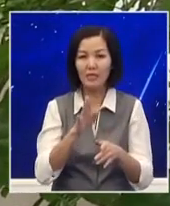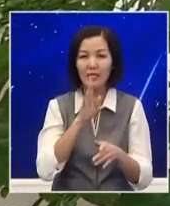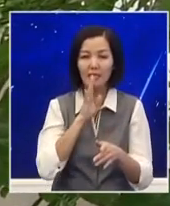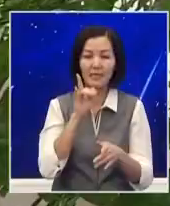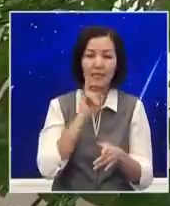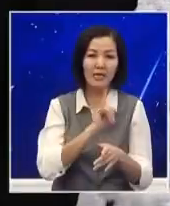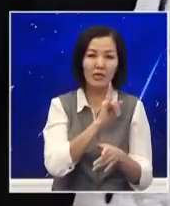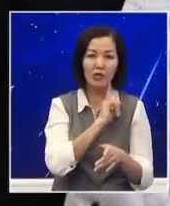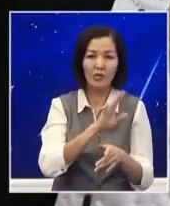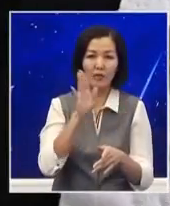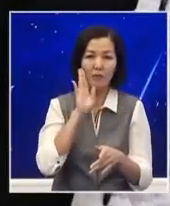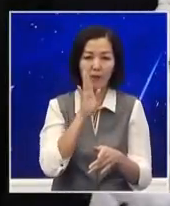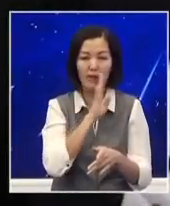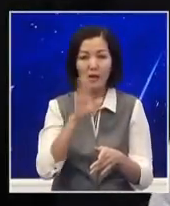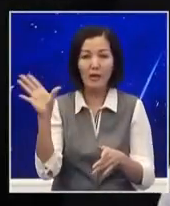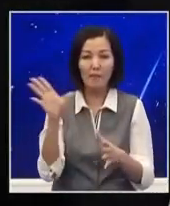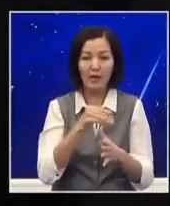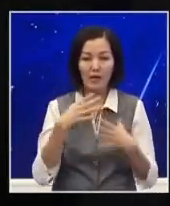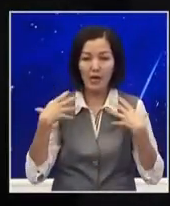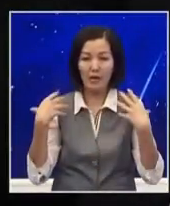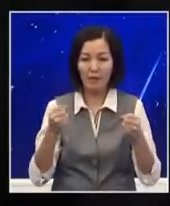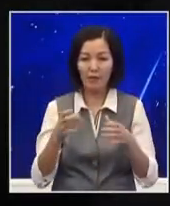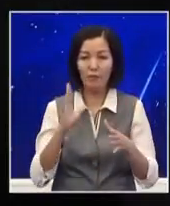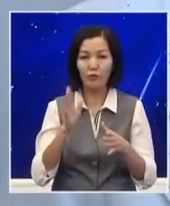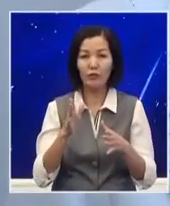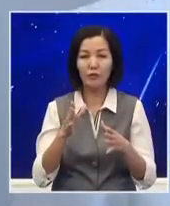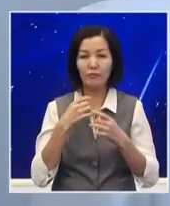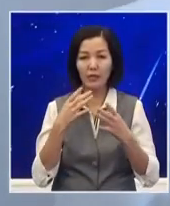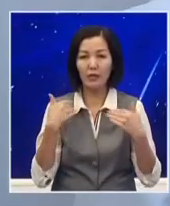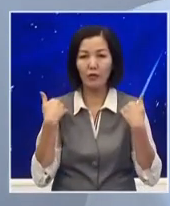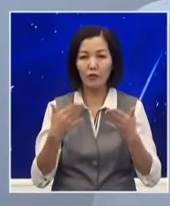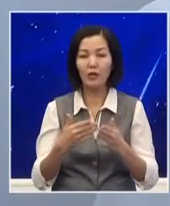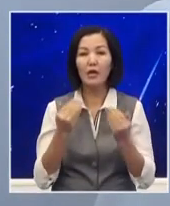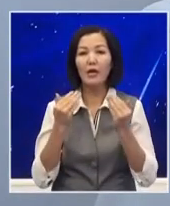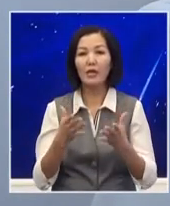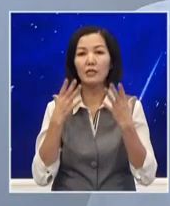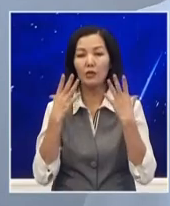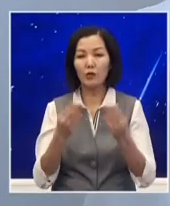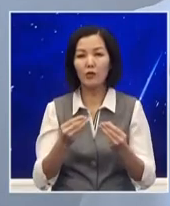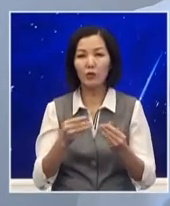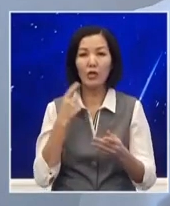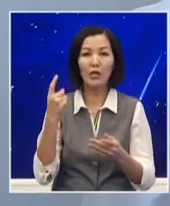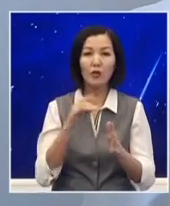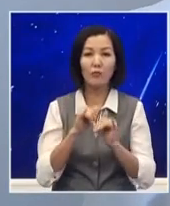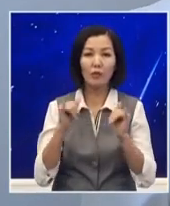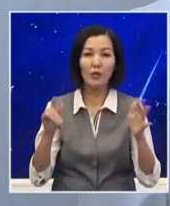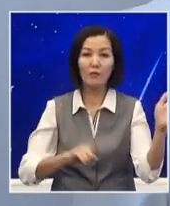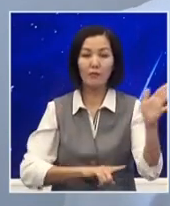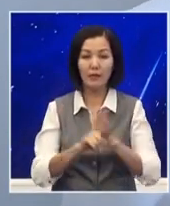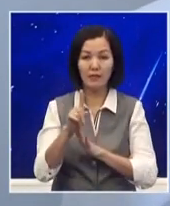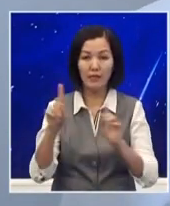келіншектер, аналарымыз аман болсын. Мейрамдарыңыз құтты болсын. Қазіргі кезде еліміздің экономикасы өркендеп